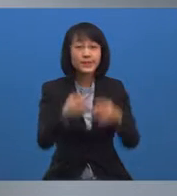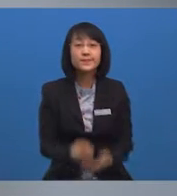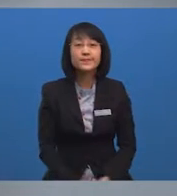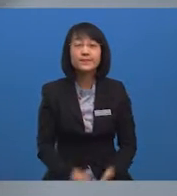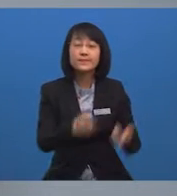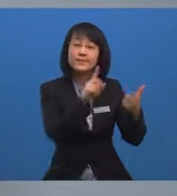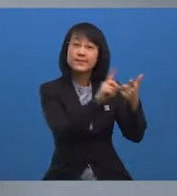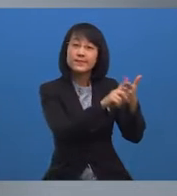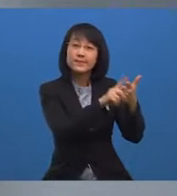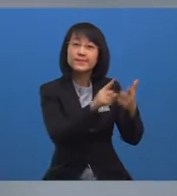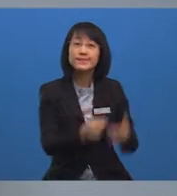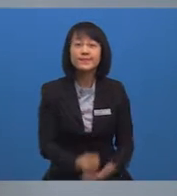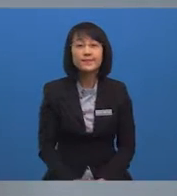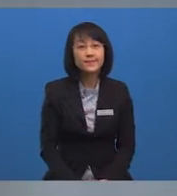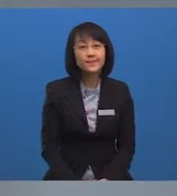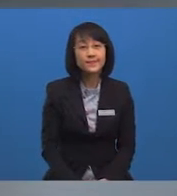Kedua,